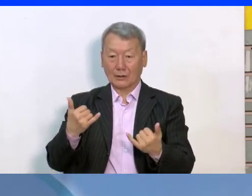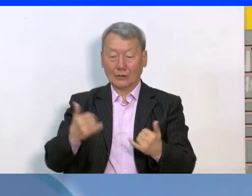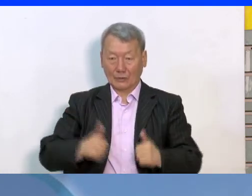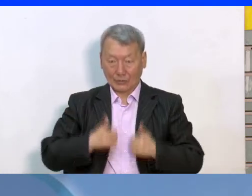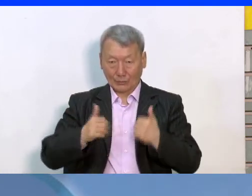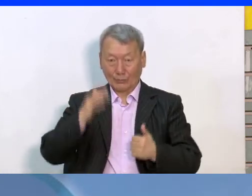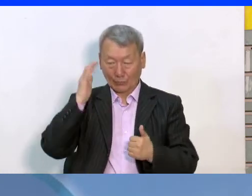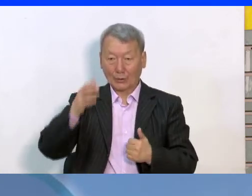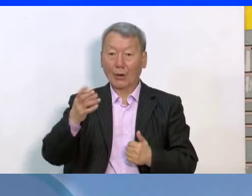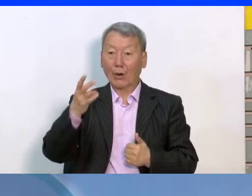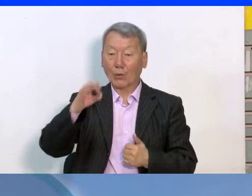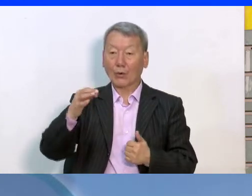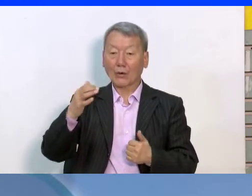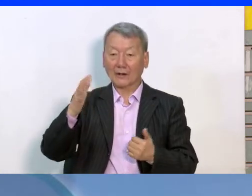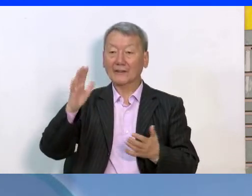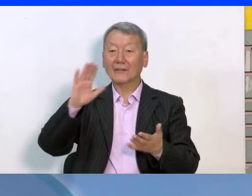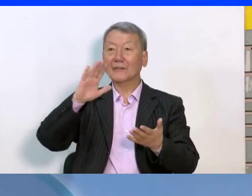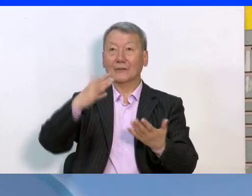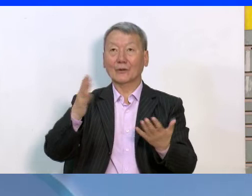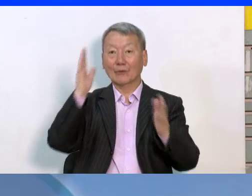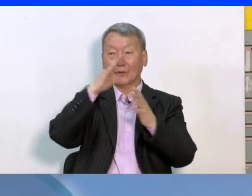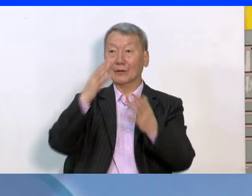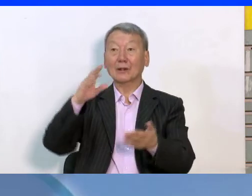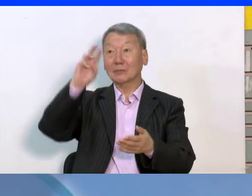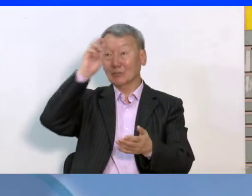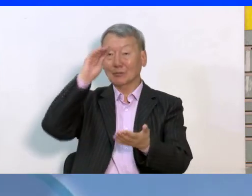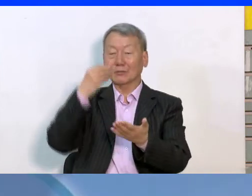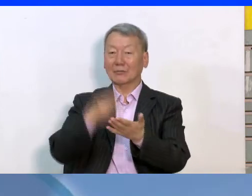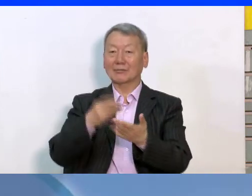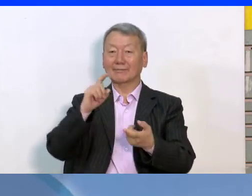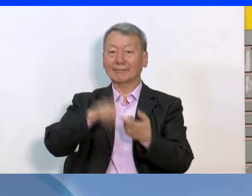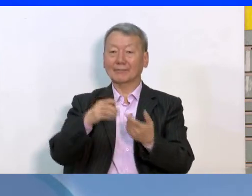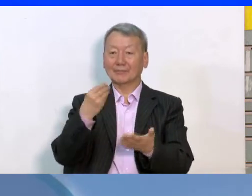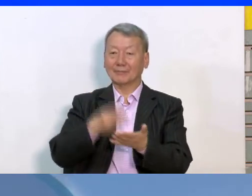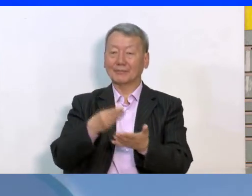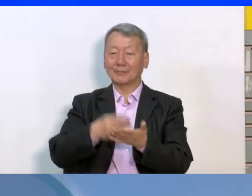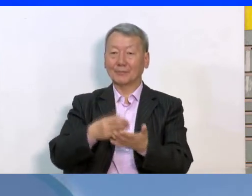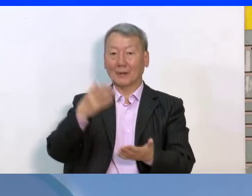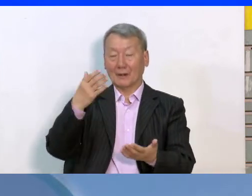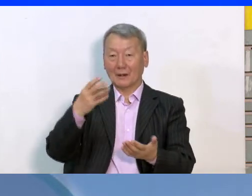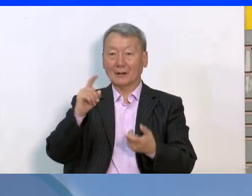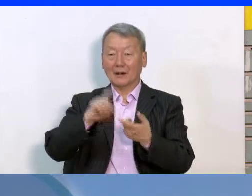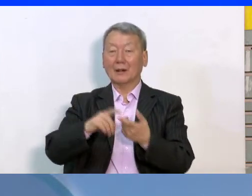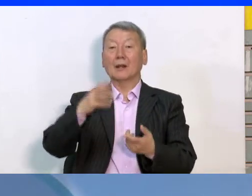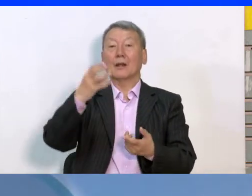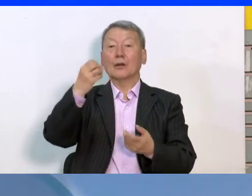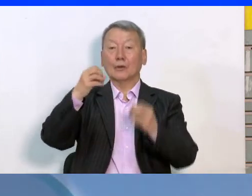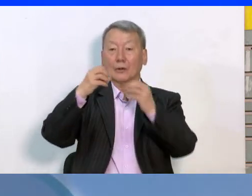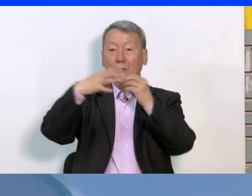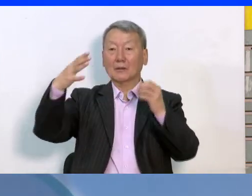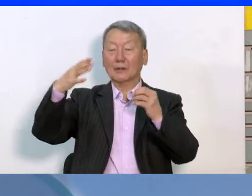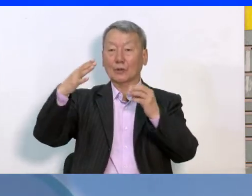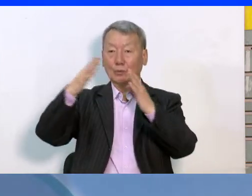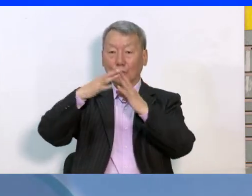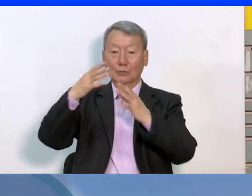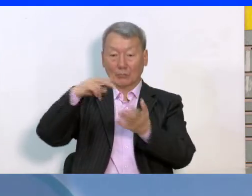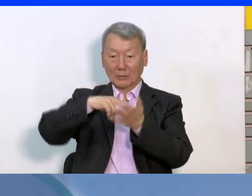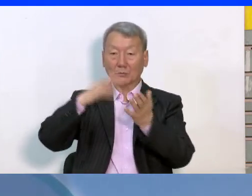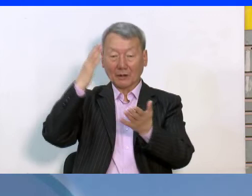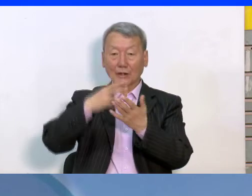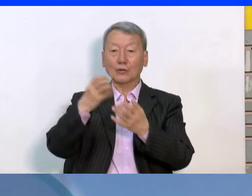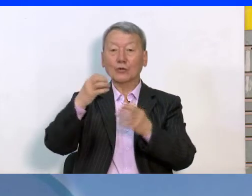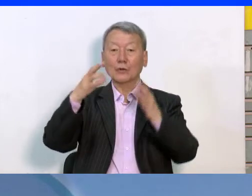аны дагы, бирок бул шартка байланыштуу бюджеттен азыр акча каралып атат. Дагы 15 үй курулат деген пландарыбыз